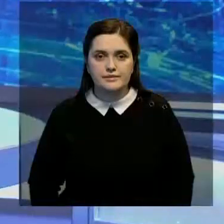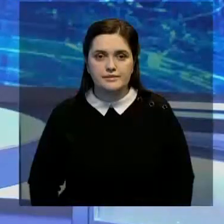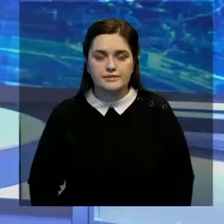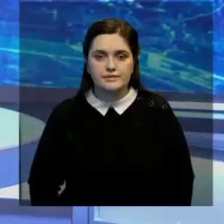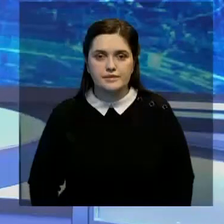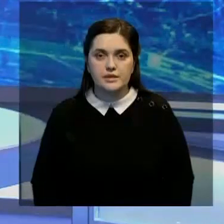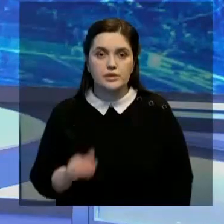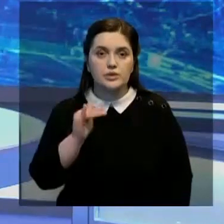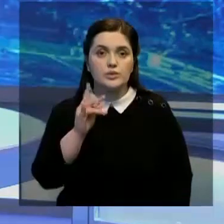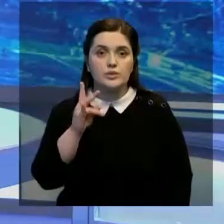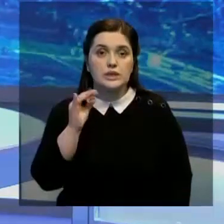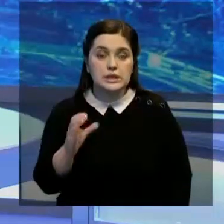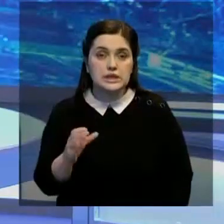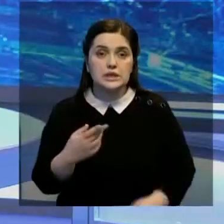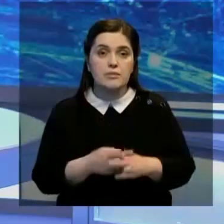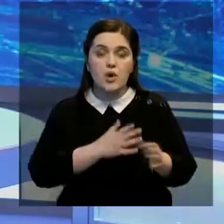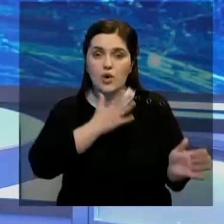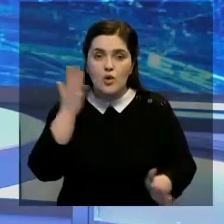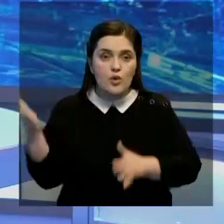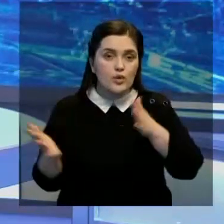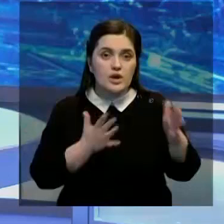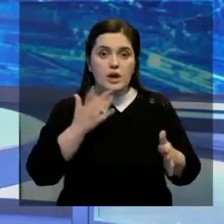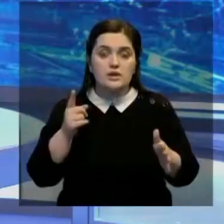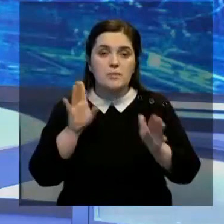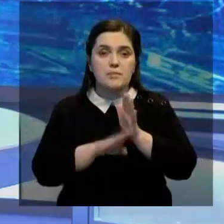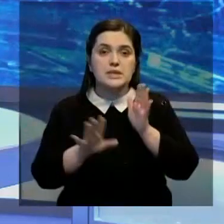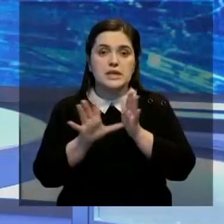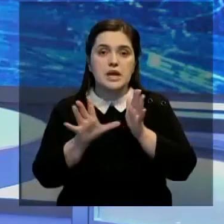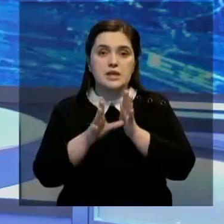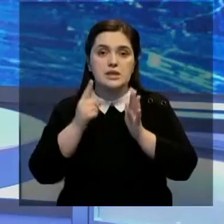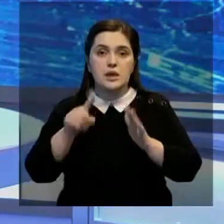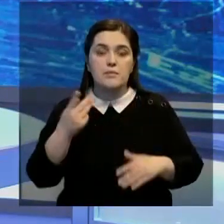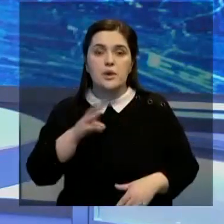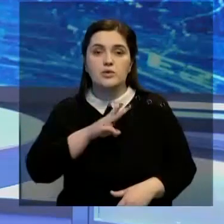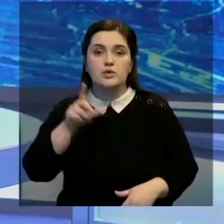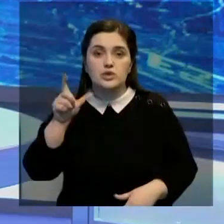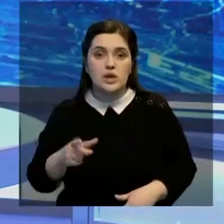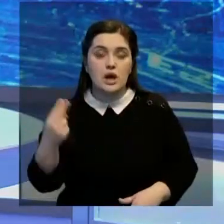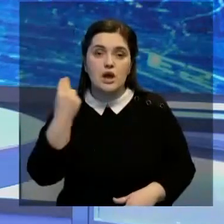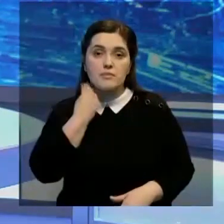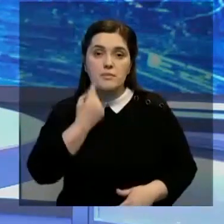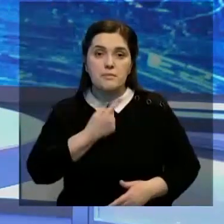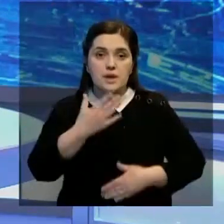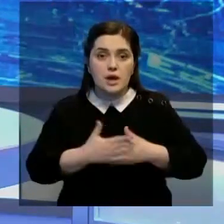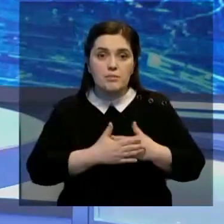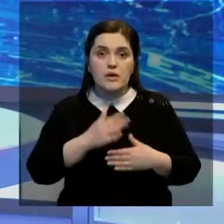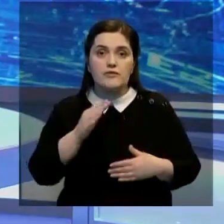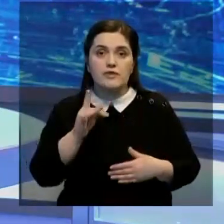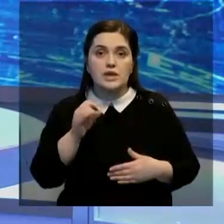Вслед за ураганом Юнис, из-за которого без электричества остались 1,5 миллиона человек, к Великобритании приближается